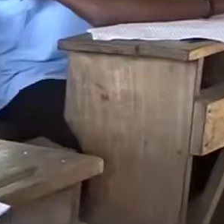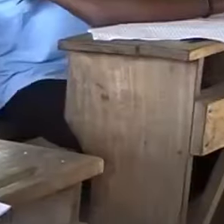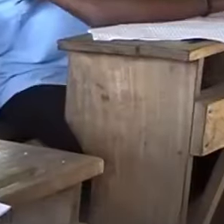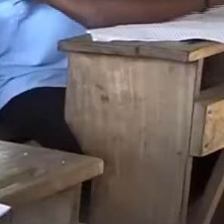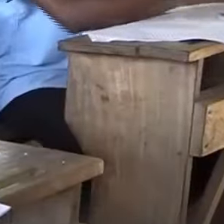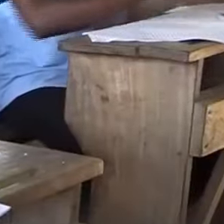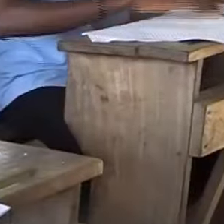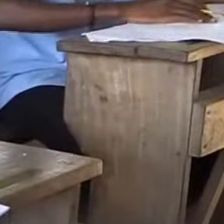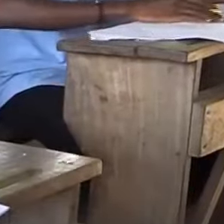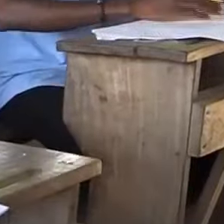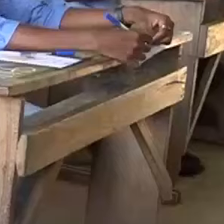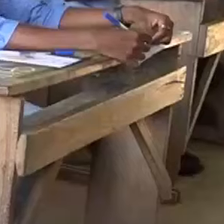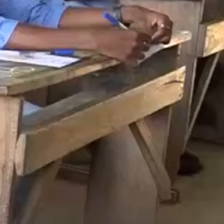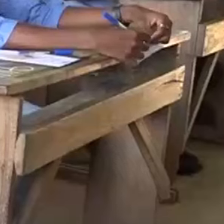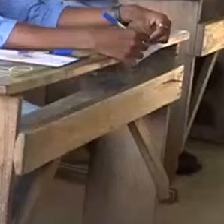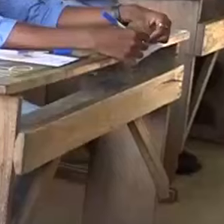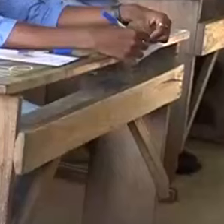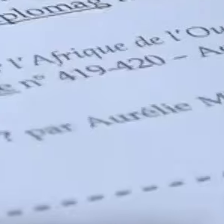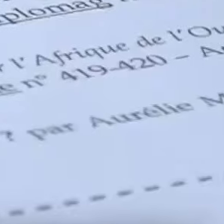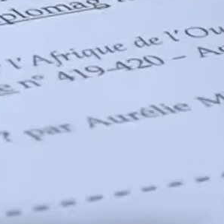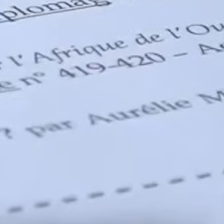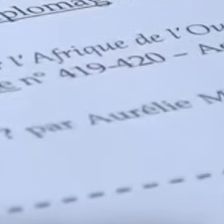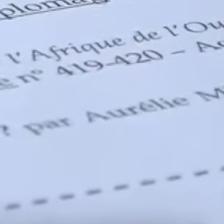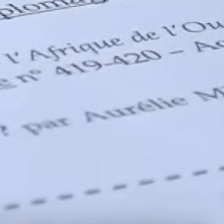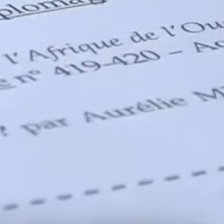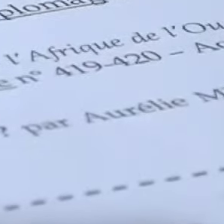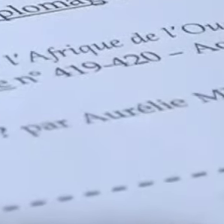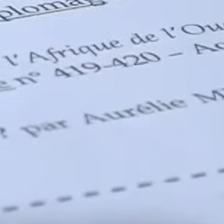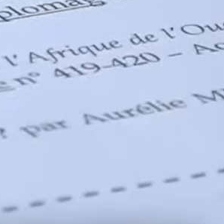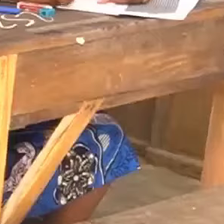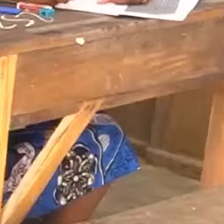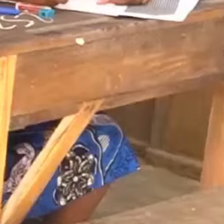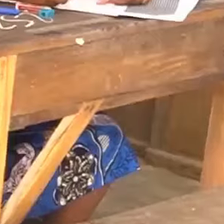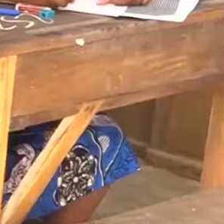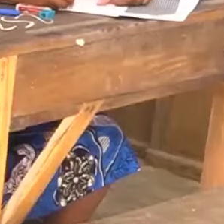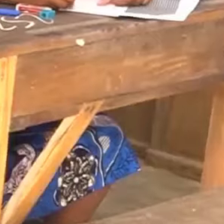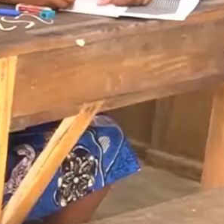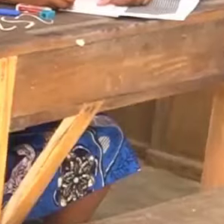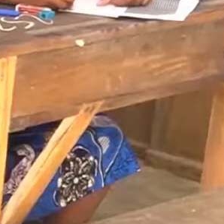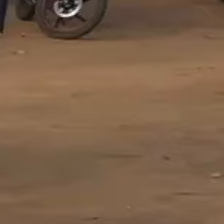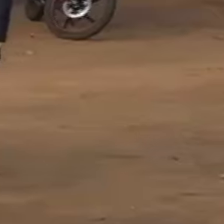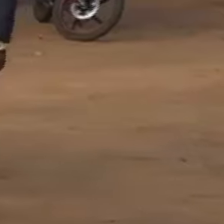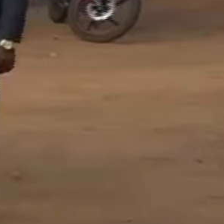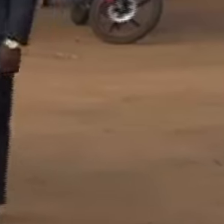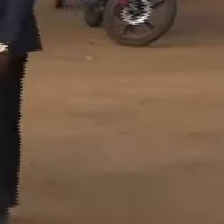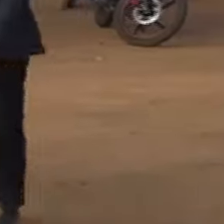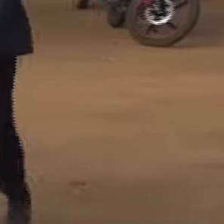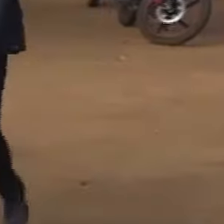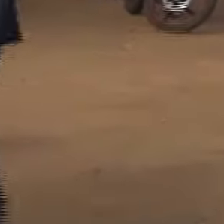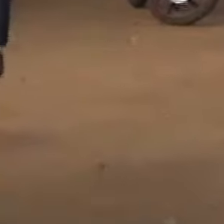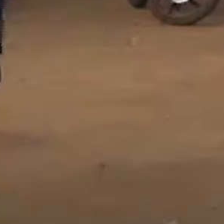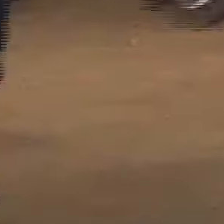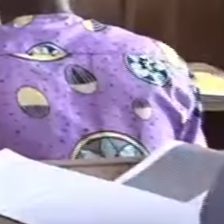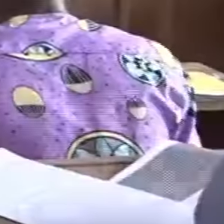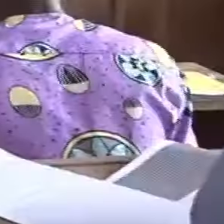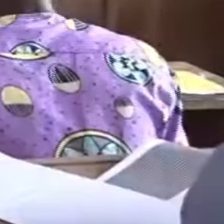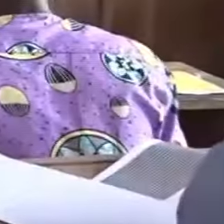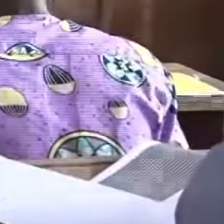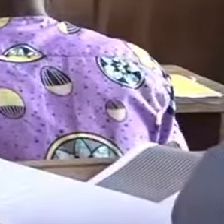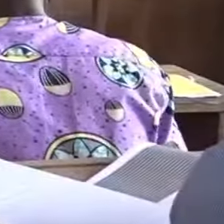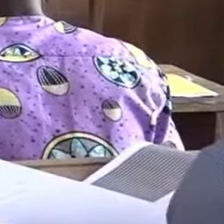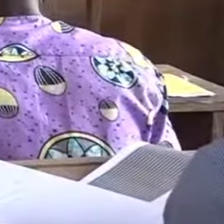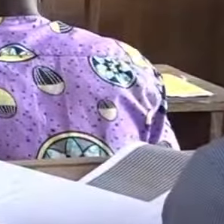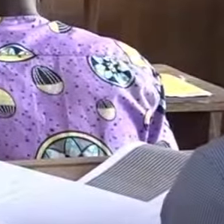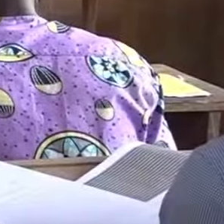L'examen national du brevet de technicien supérieur BTS a démarré ce lundi. Des milliers de candidats qui vont